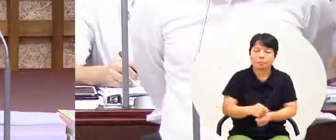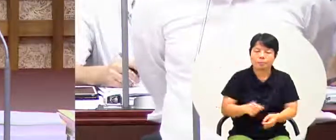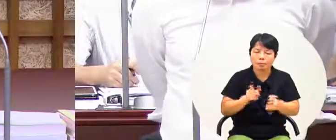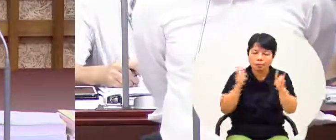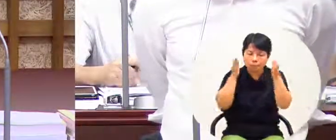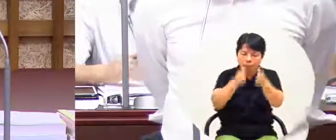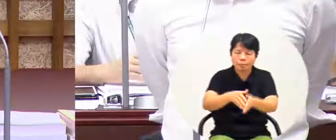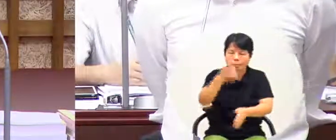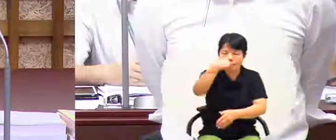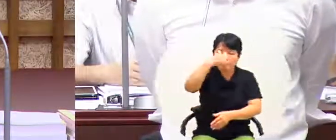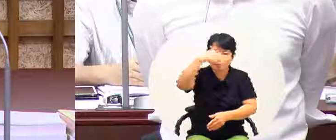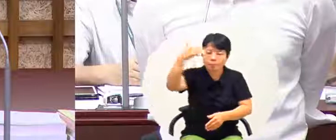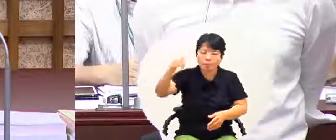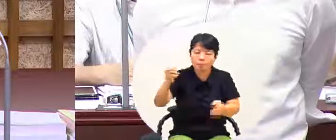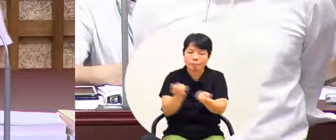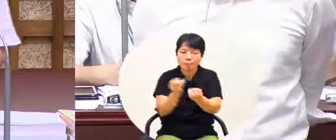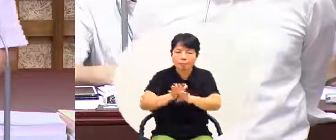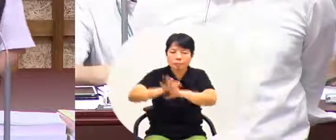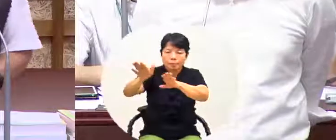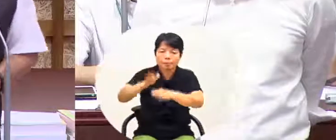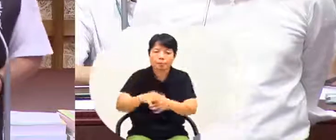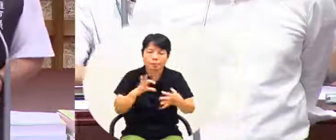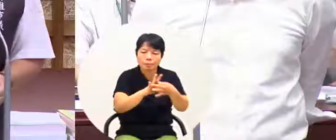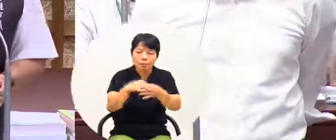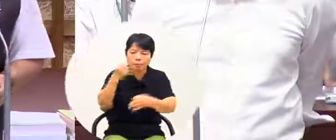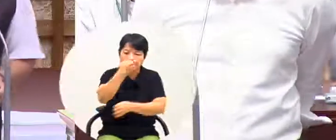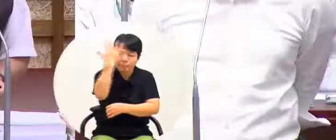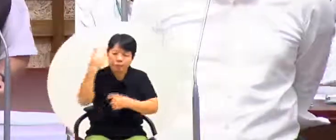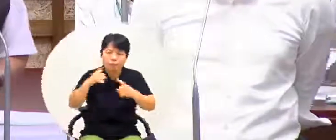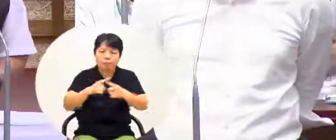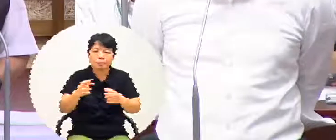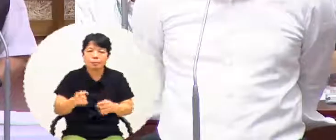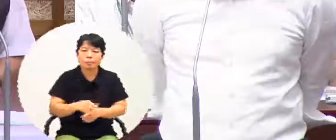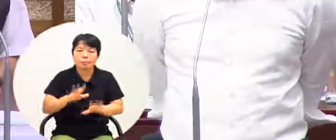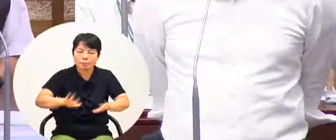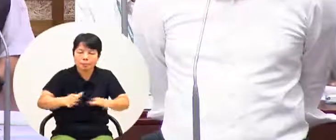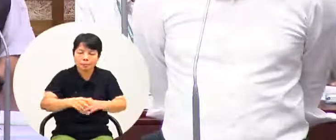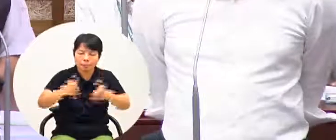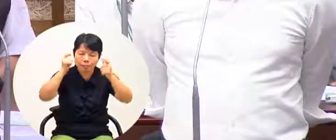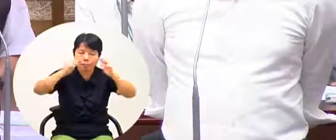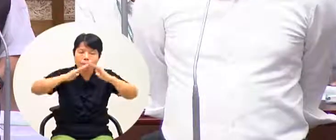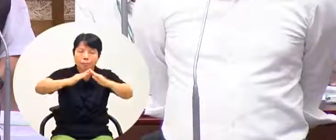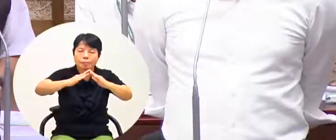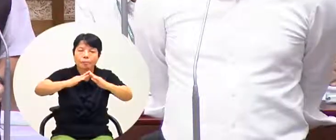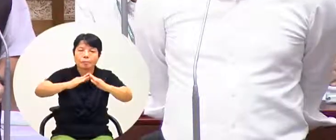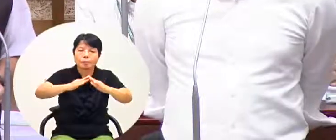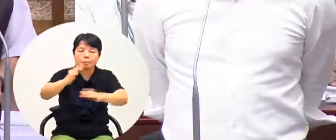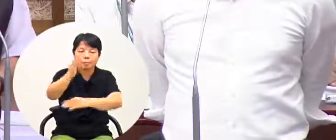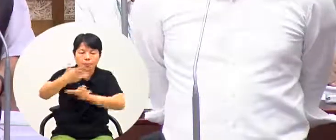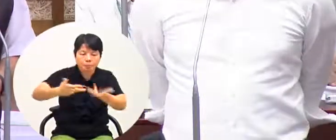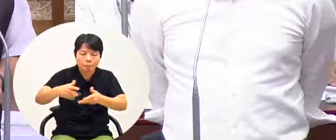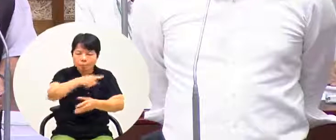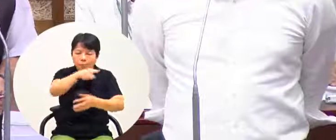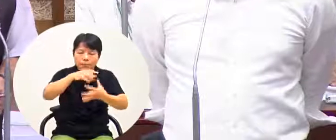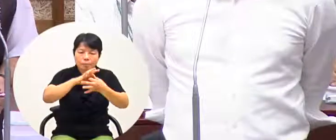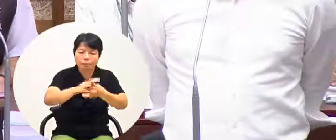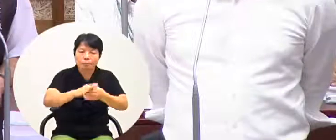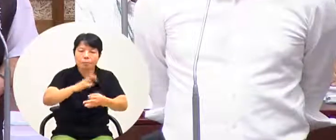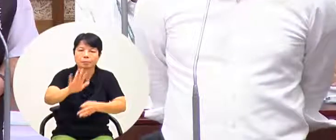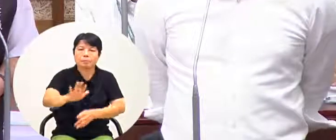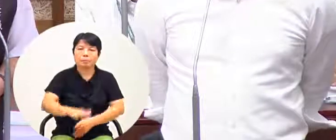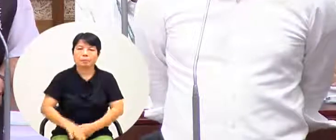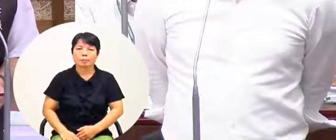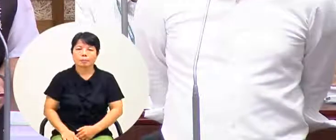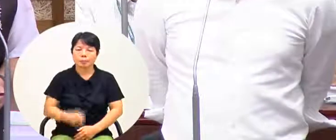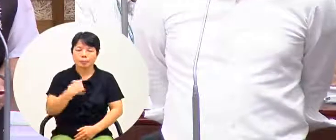我们的年轻人，甚至是包含整个全市的发展，这个我们都在留言非常关心。那坦白讲，就是议员有提到所谓的